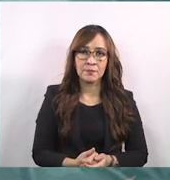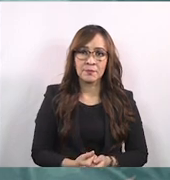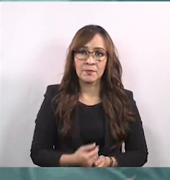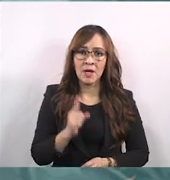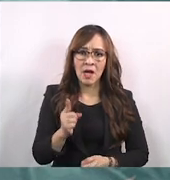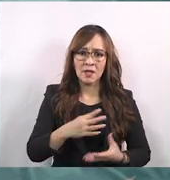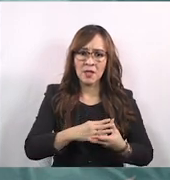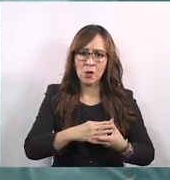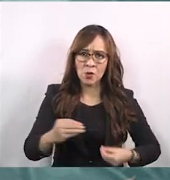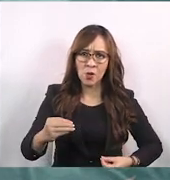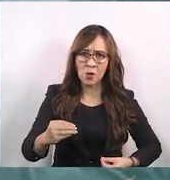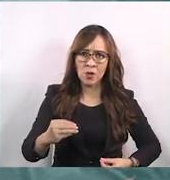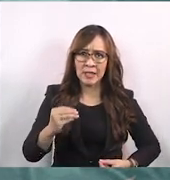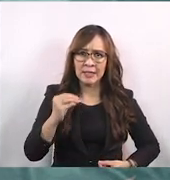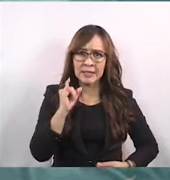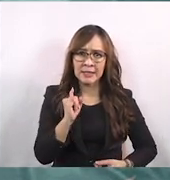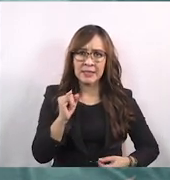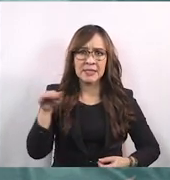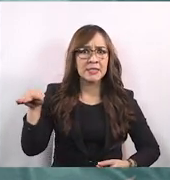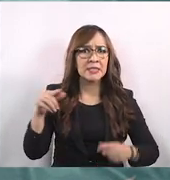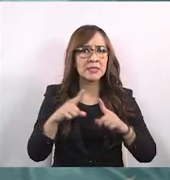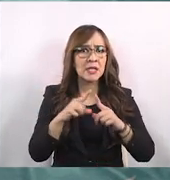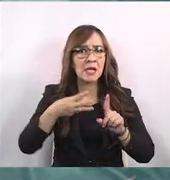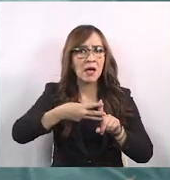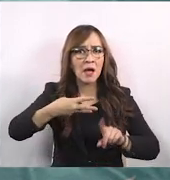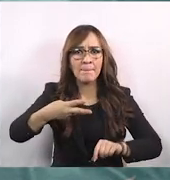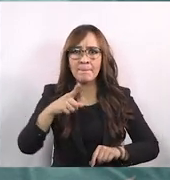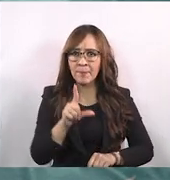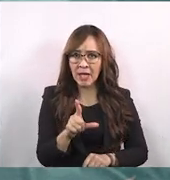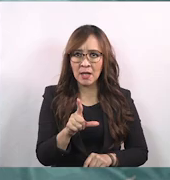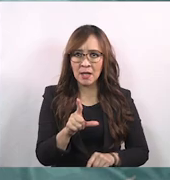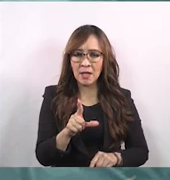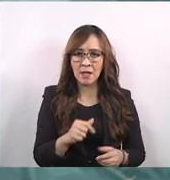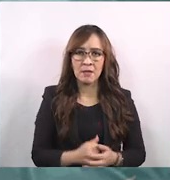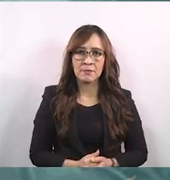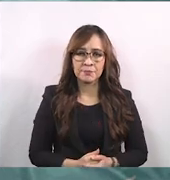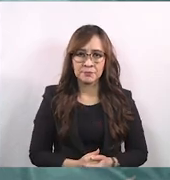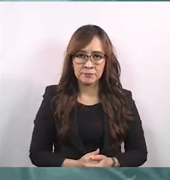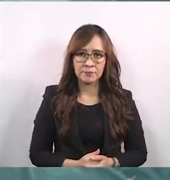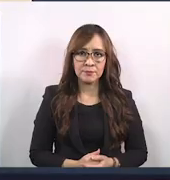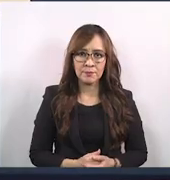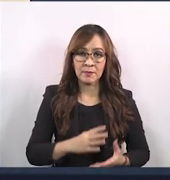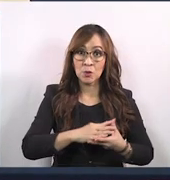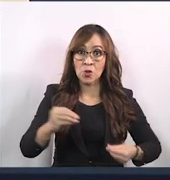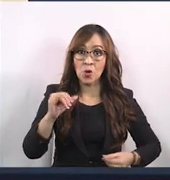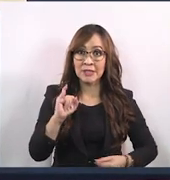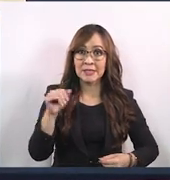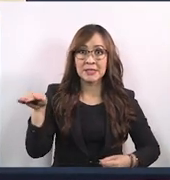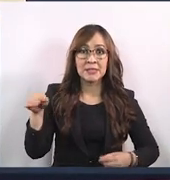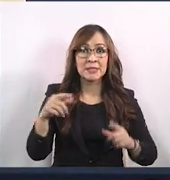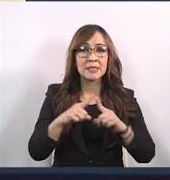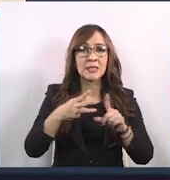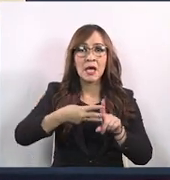adanya roh izebel ah di akhir zaman ini adanya Rois sebab